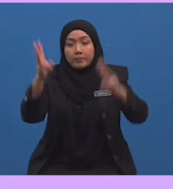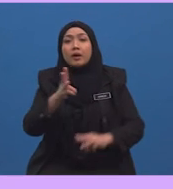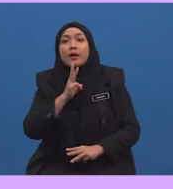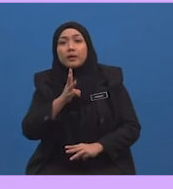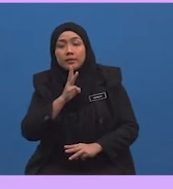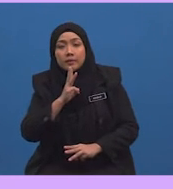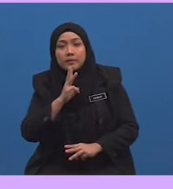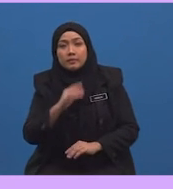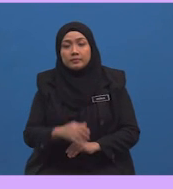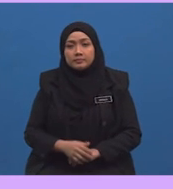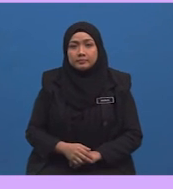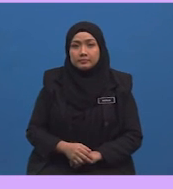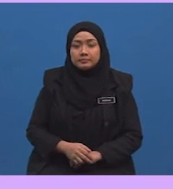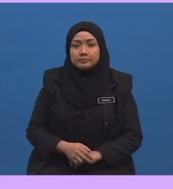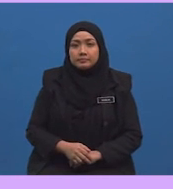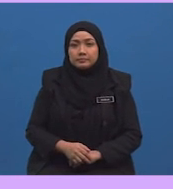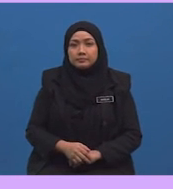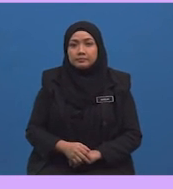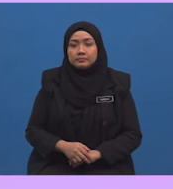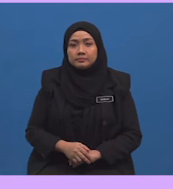melalui pengecatan.